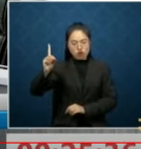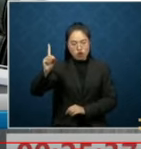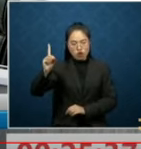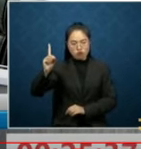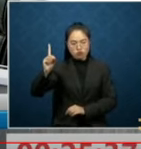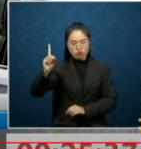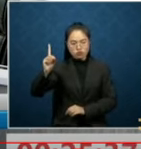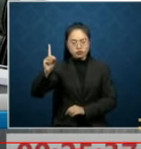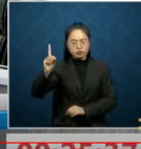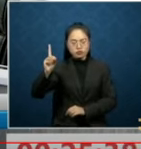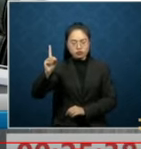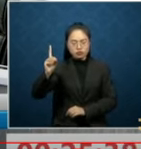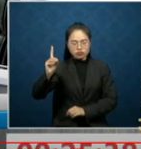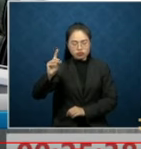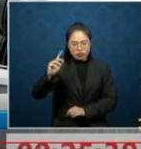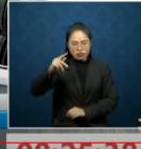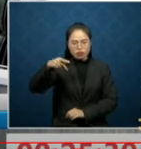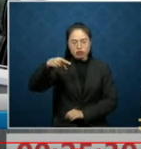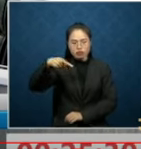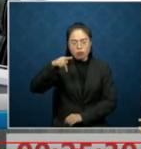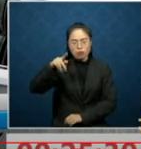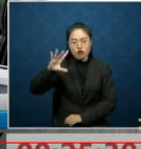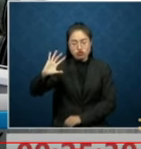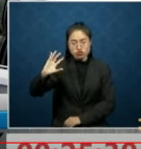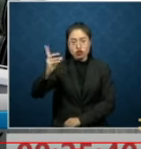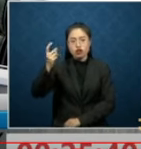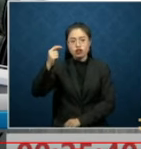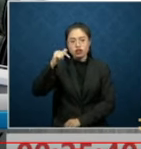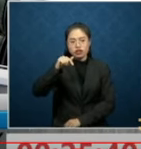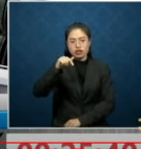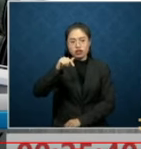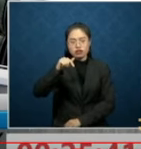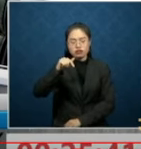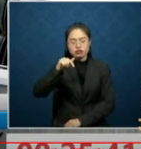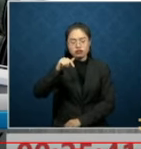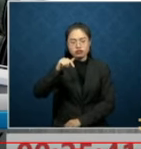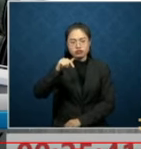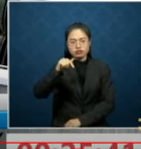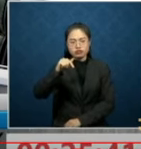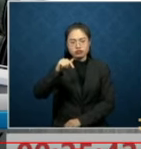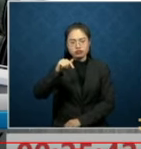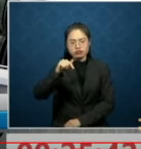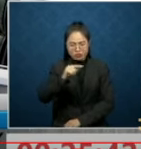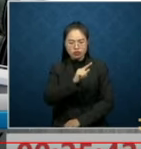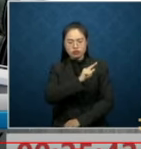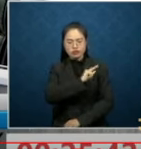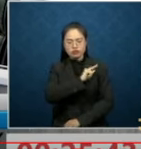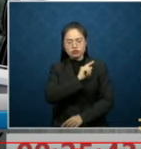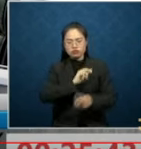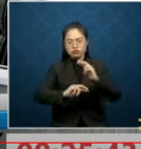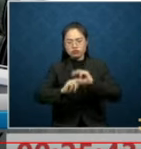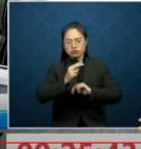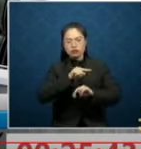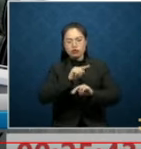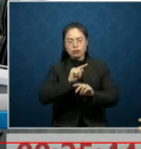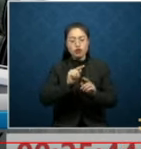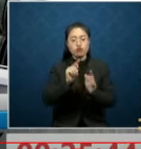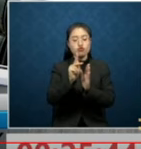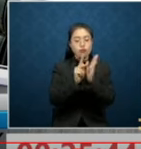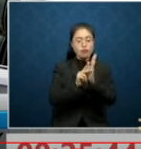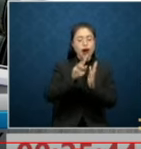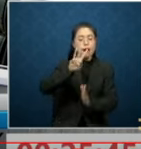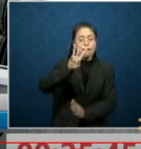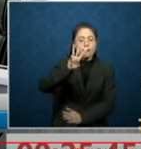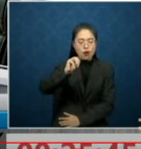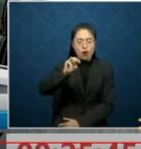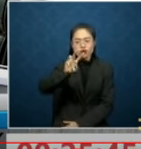รมนูญหรือตามพระราชบัญญัติประกอบรัฐธรรมนูญว่าด้วยการป้องกันและปราบปรามการทุจริตอันนี้คือมาตรา234ผู้ดำร